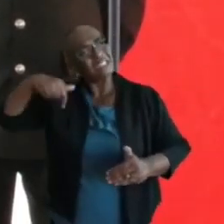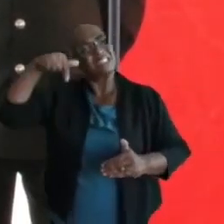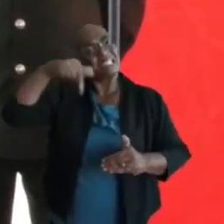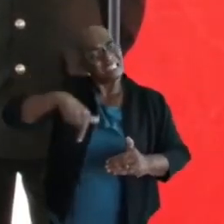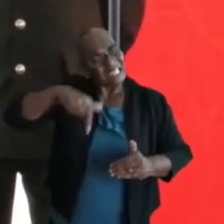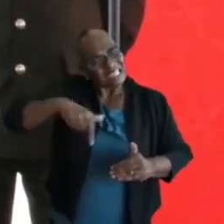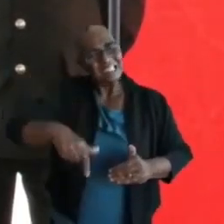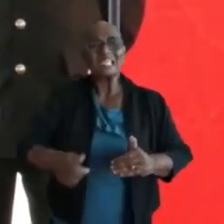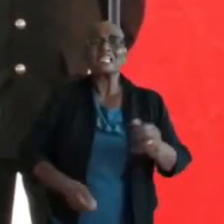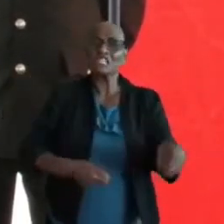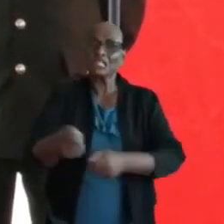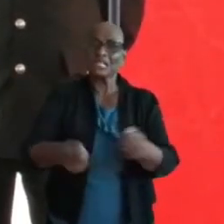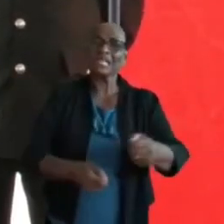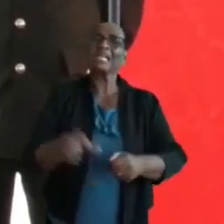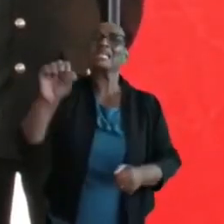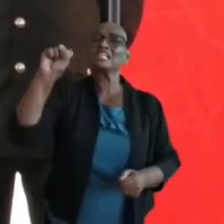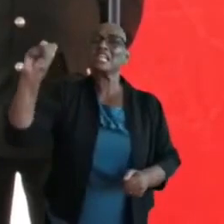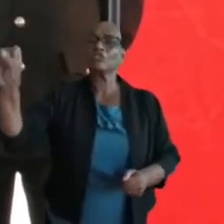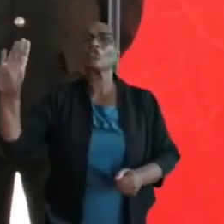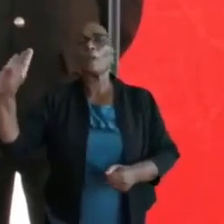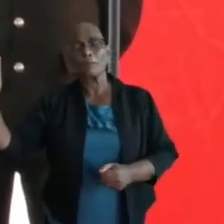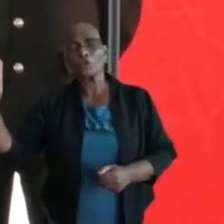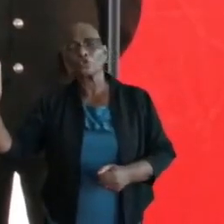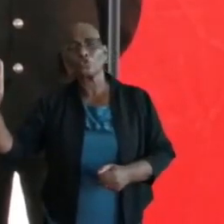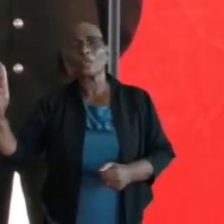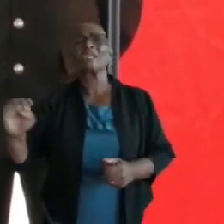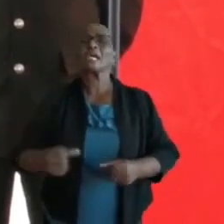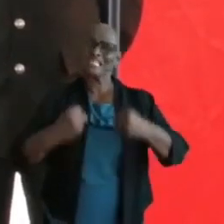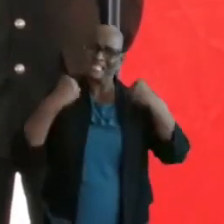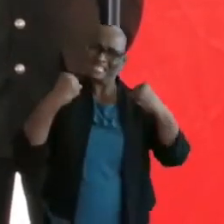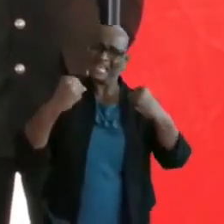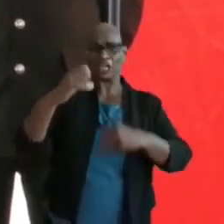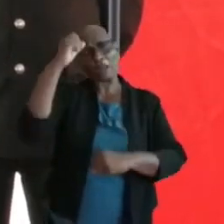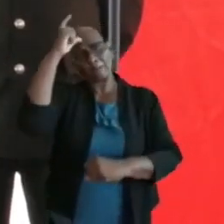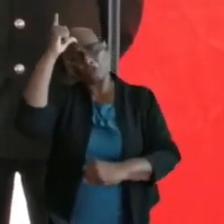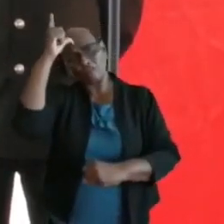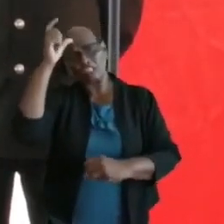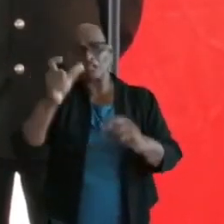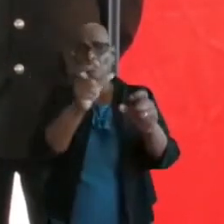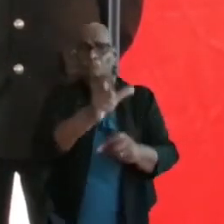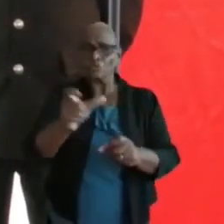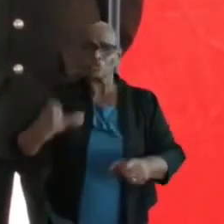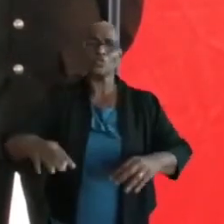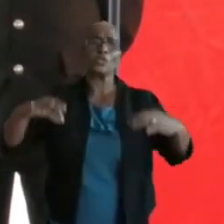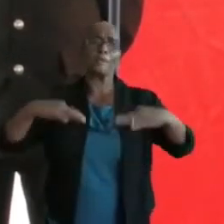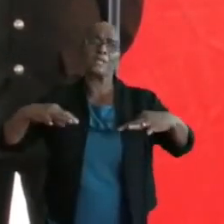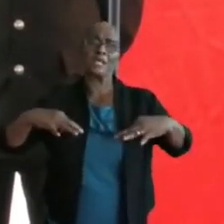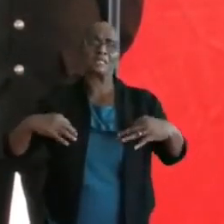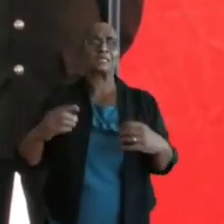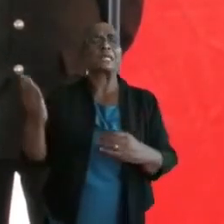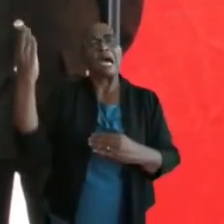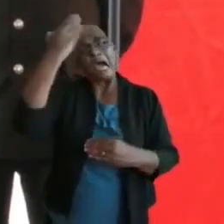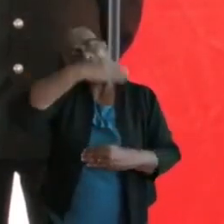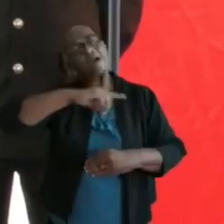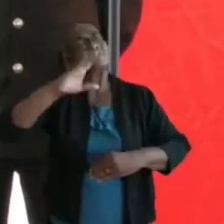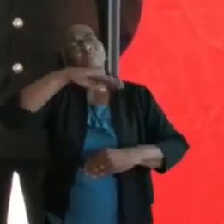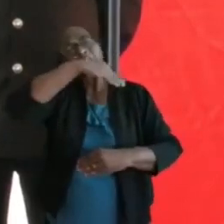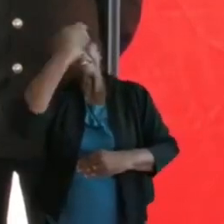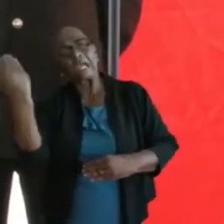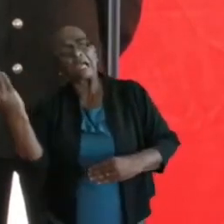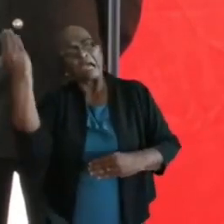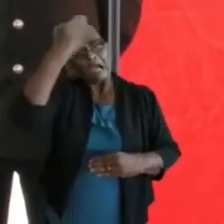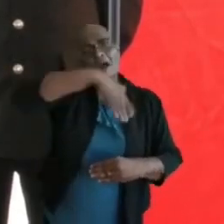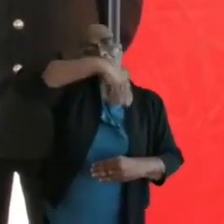regering Santokki Brunswijk. We hebben een sterk, professioneel en toegewijd team van ministers die dag en nacht werken in